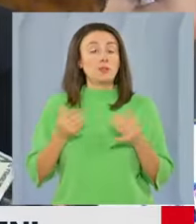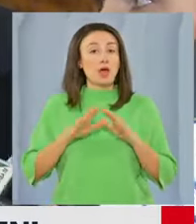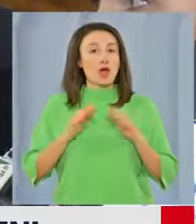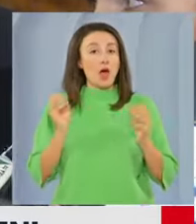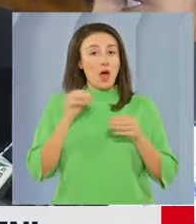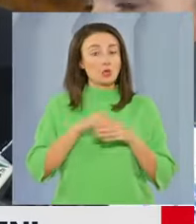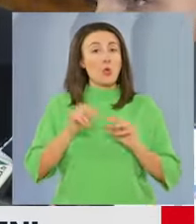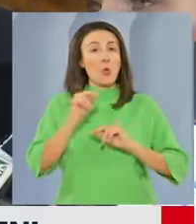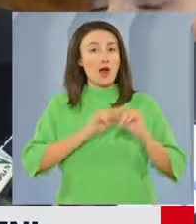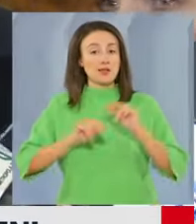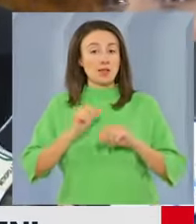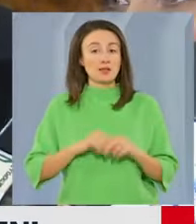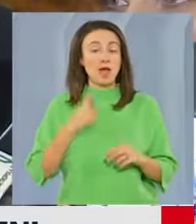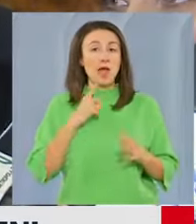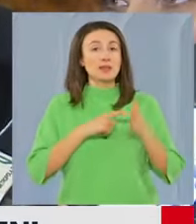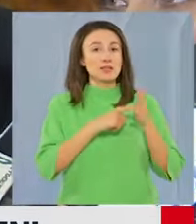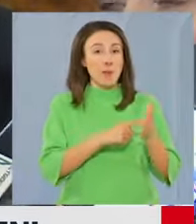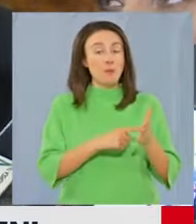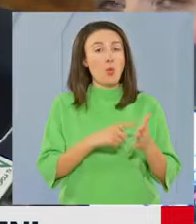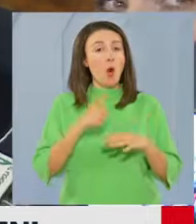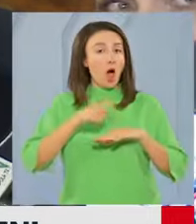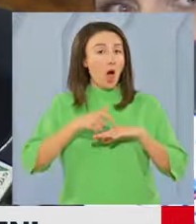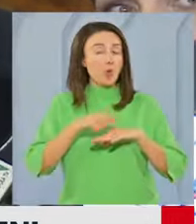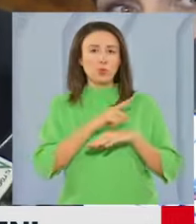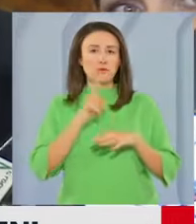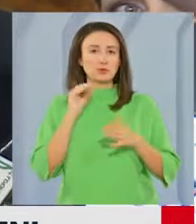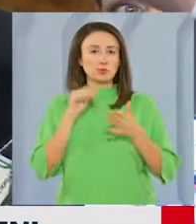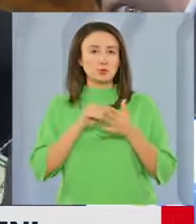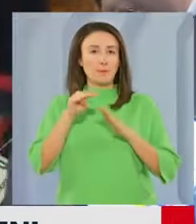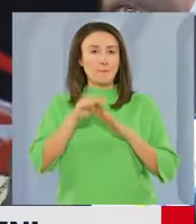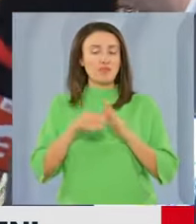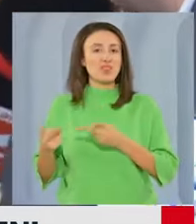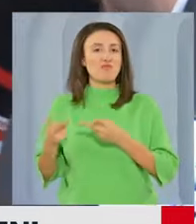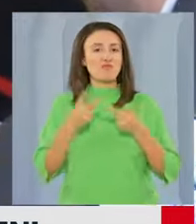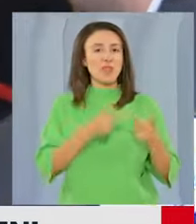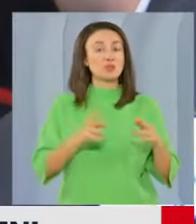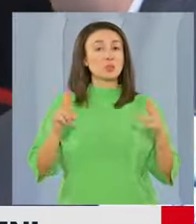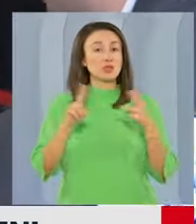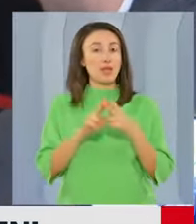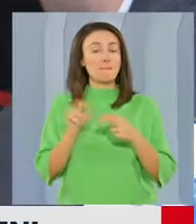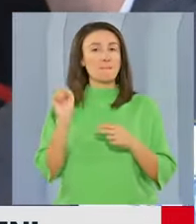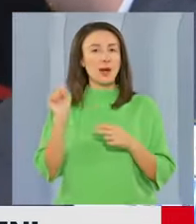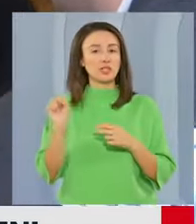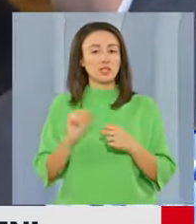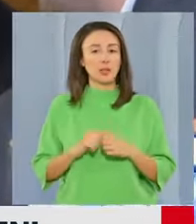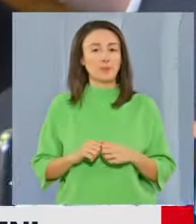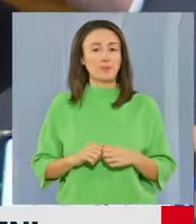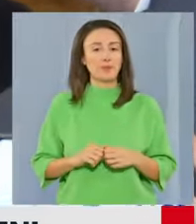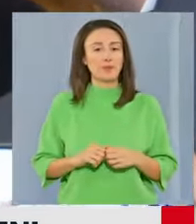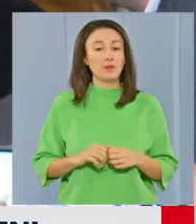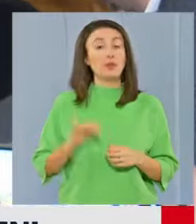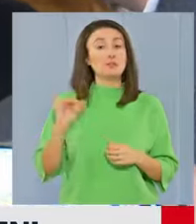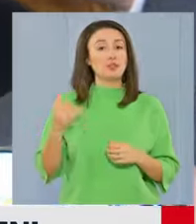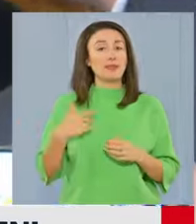cadrul organizației. De pildă, liderii AUR nu au fost puși pe lista invitaților de la întâlnirea partidelor ultrapopuliste și